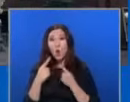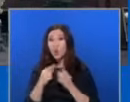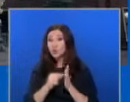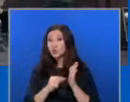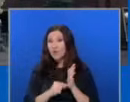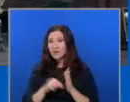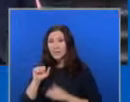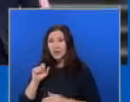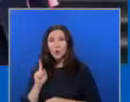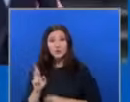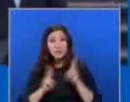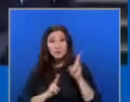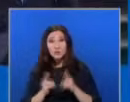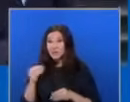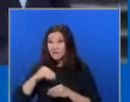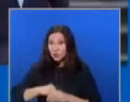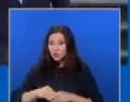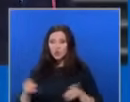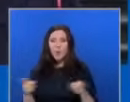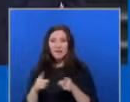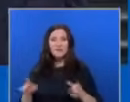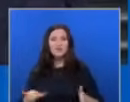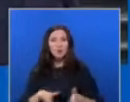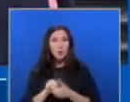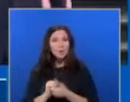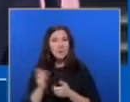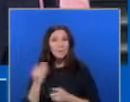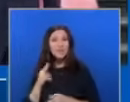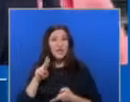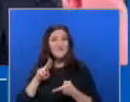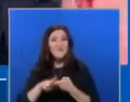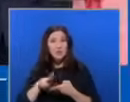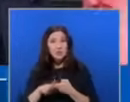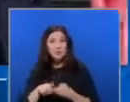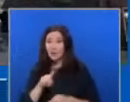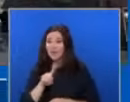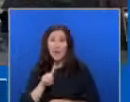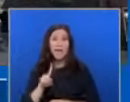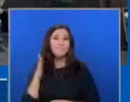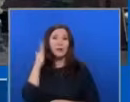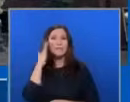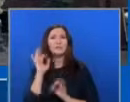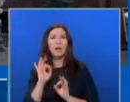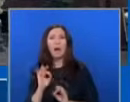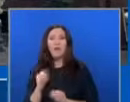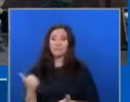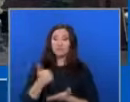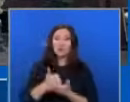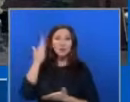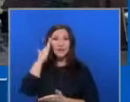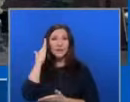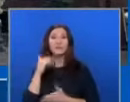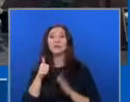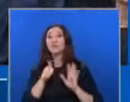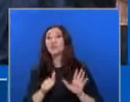на партиите, които се съгласиха да се включат в управляващата коалиция, беше Вилдерс да не е премиер. Така начало на страната